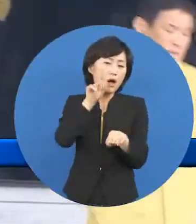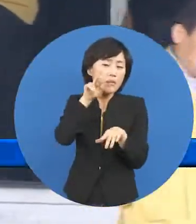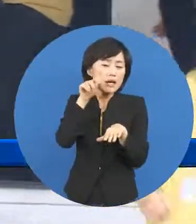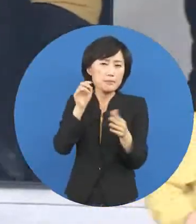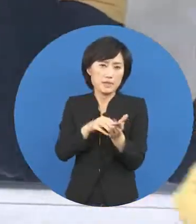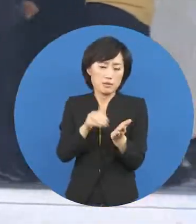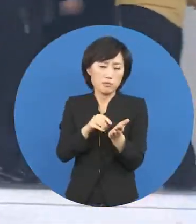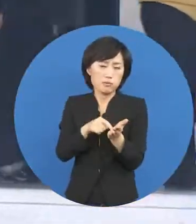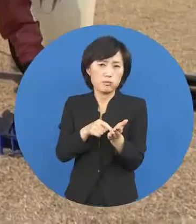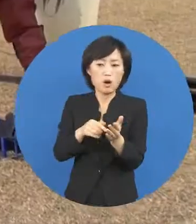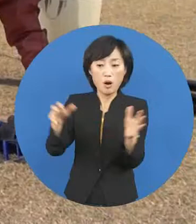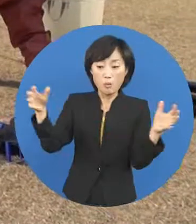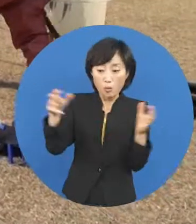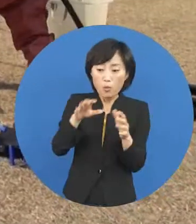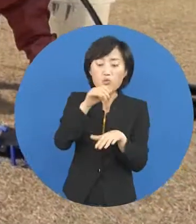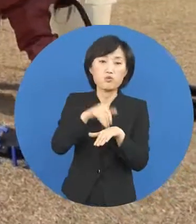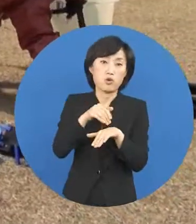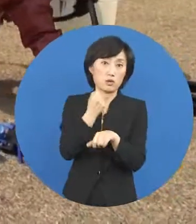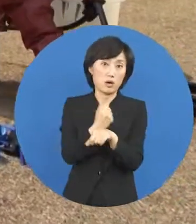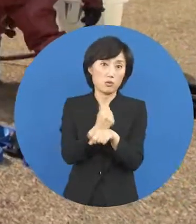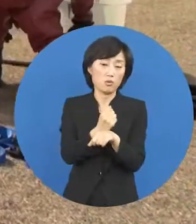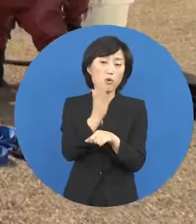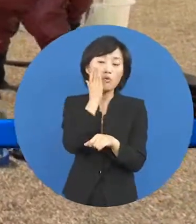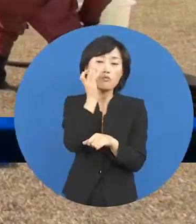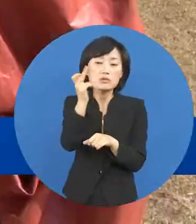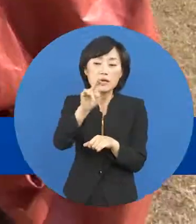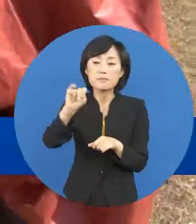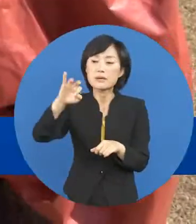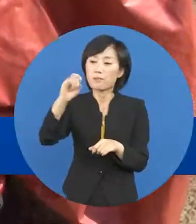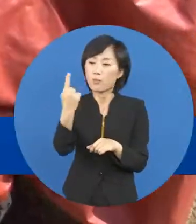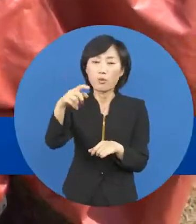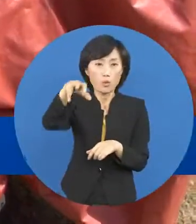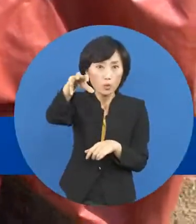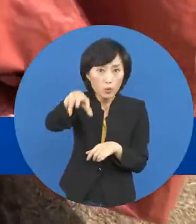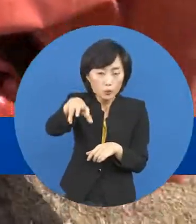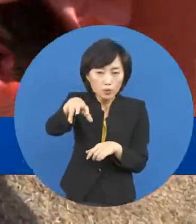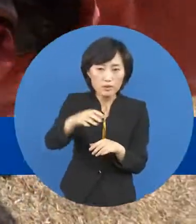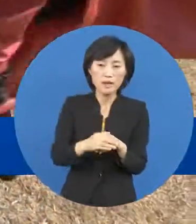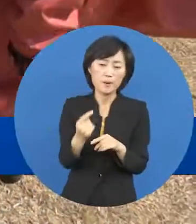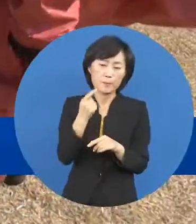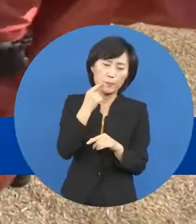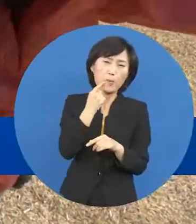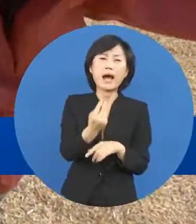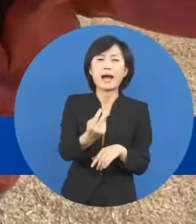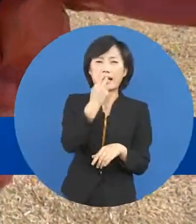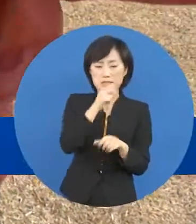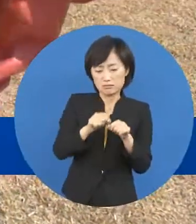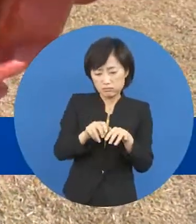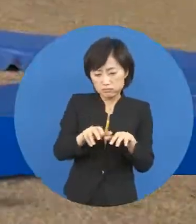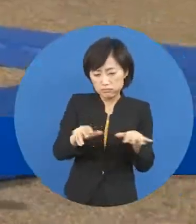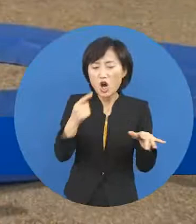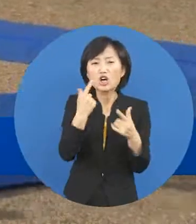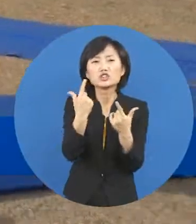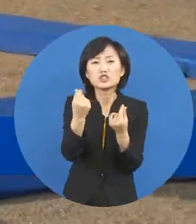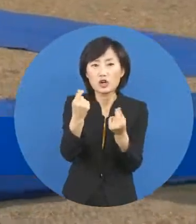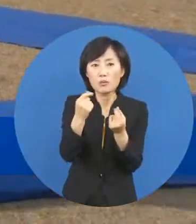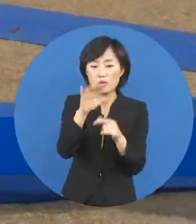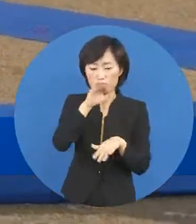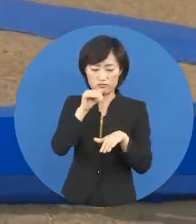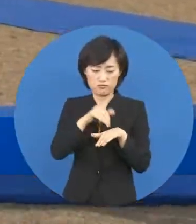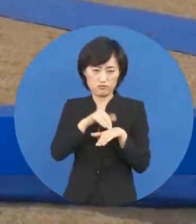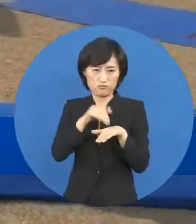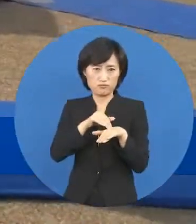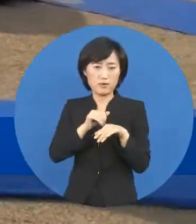비상소집 훈련을 하고 울산 미포 국가산업단지에 위치한 삼성정밀화학에서 암모니아가 유출된 상황을